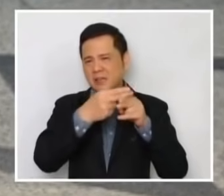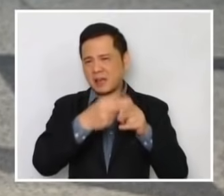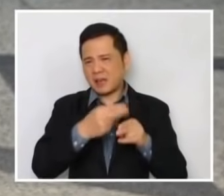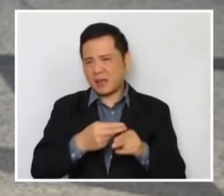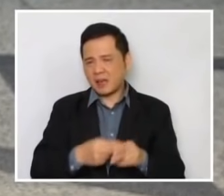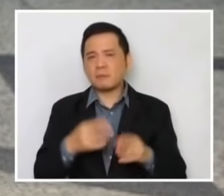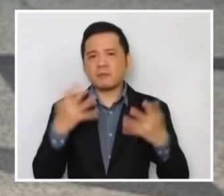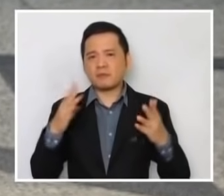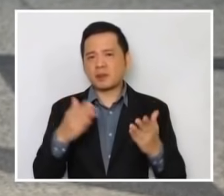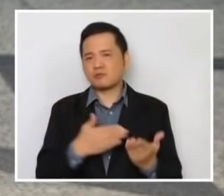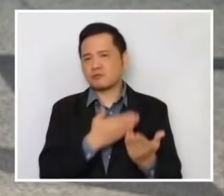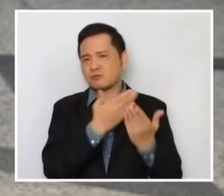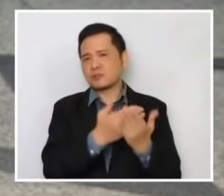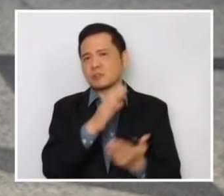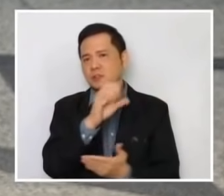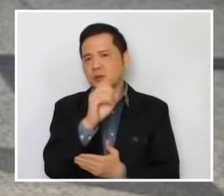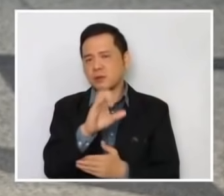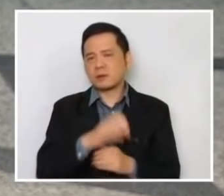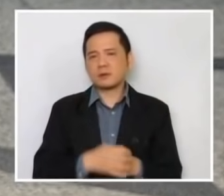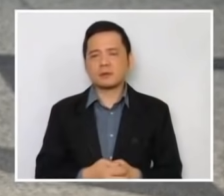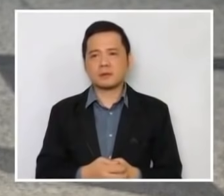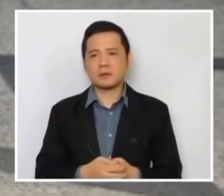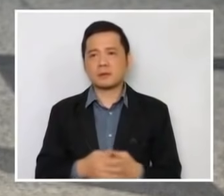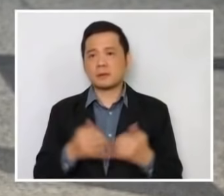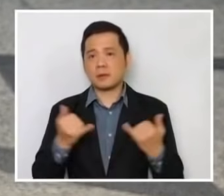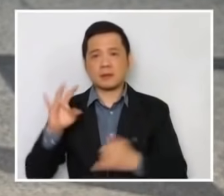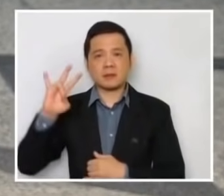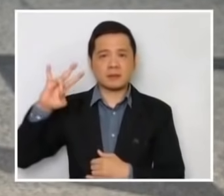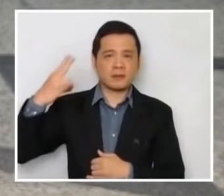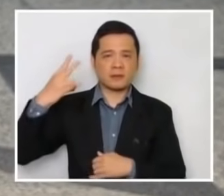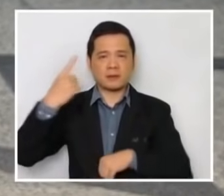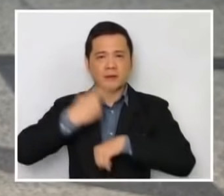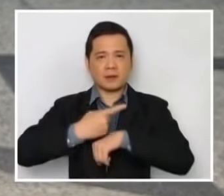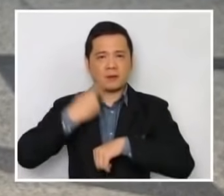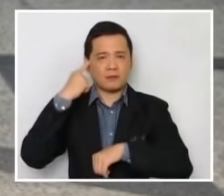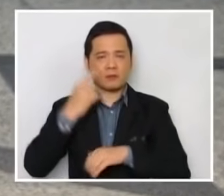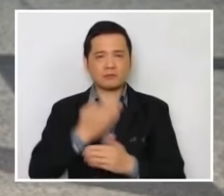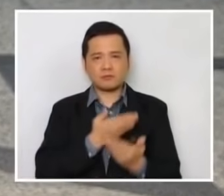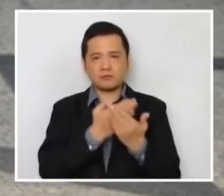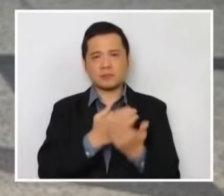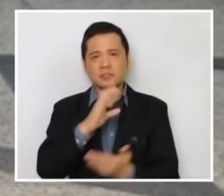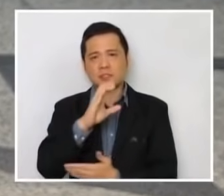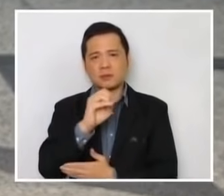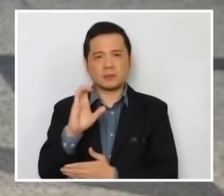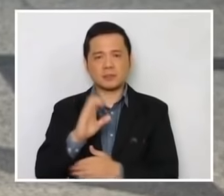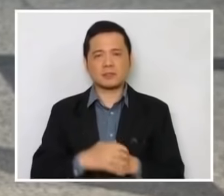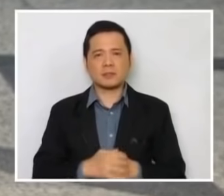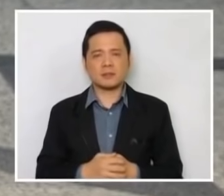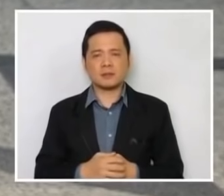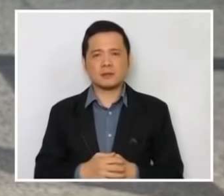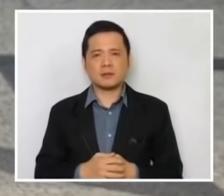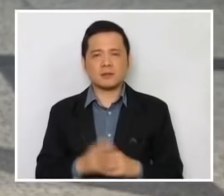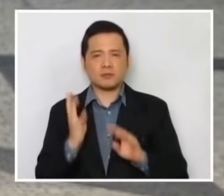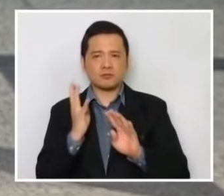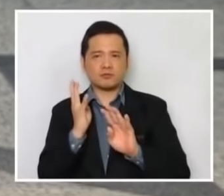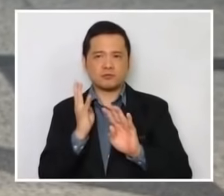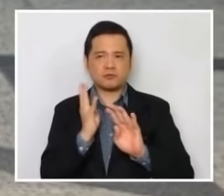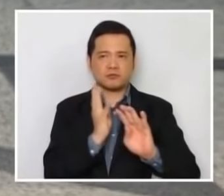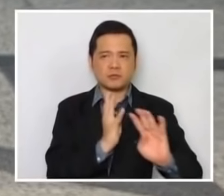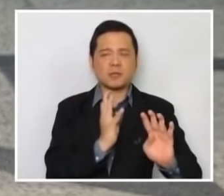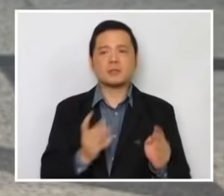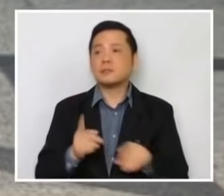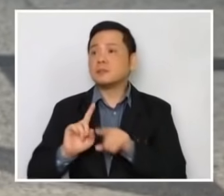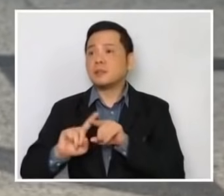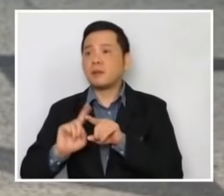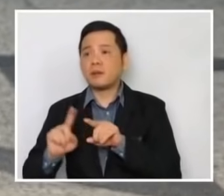pagkasenador sa ikapitong araw ng paghahain ng Certificate of Candidacy. Sunod-sunod din ang paghahain ng mga party list groups